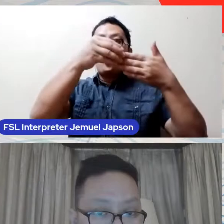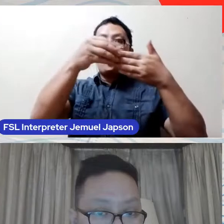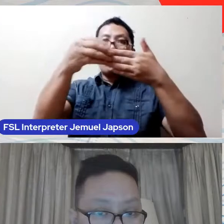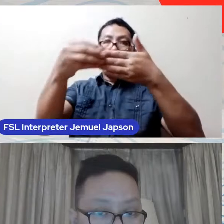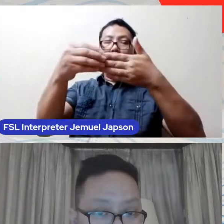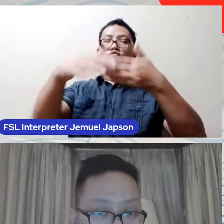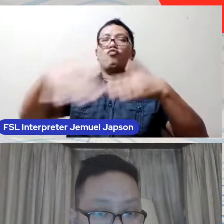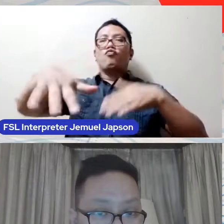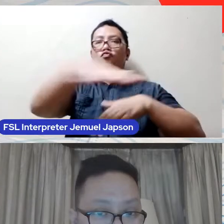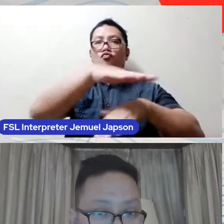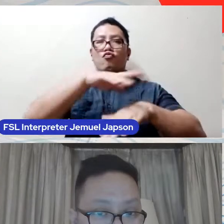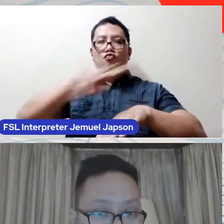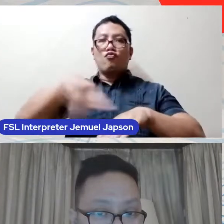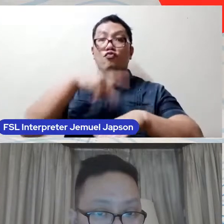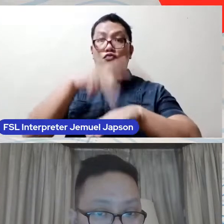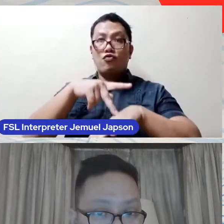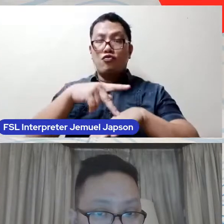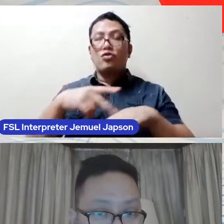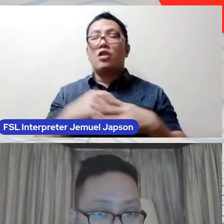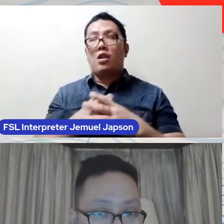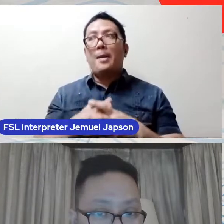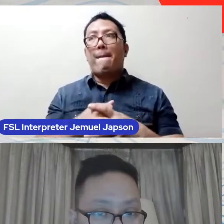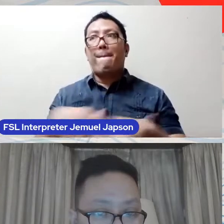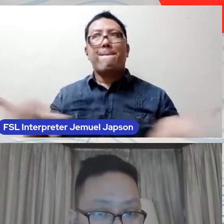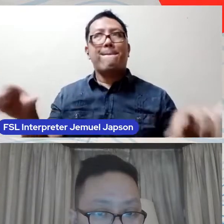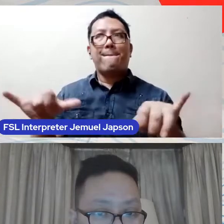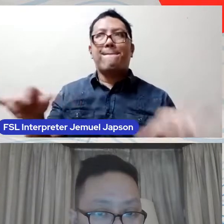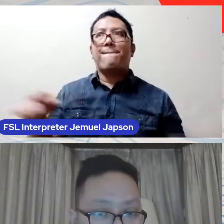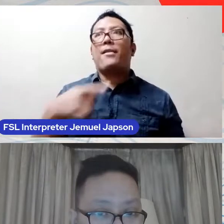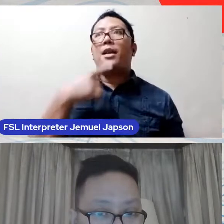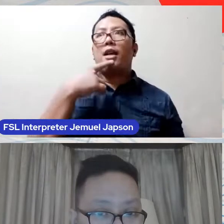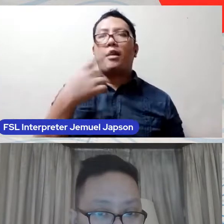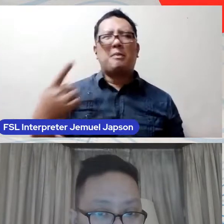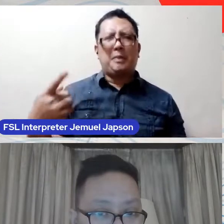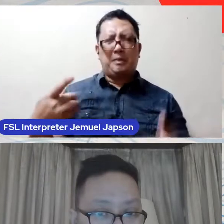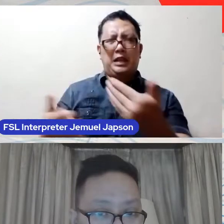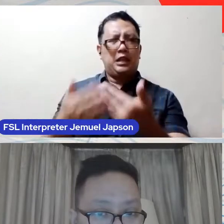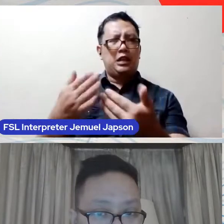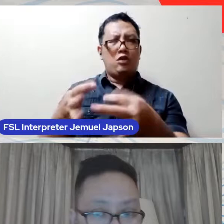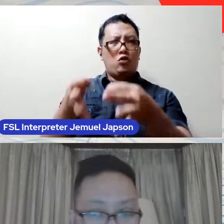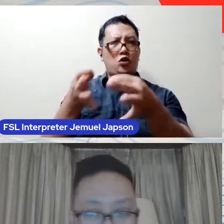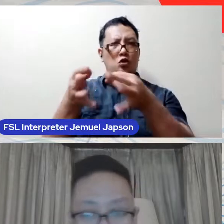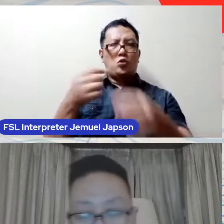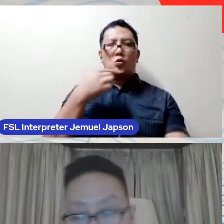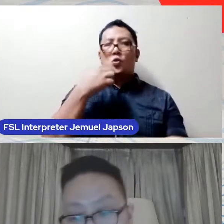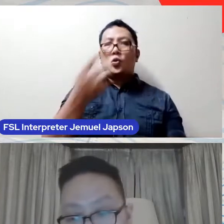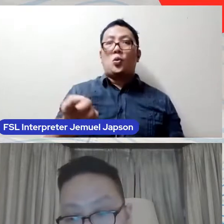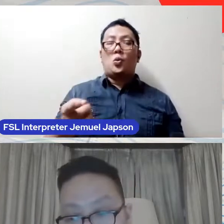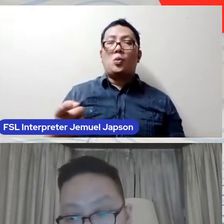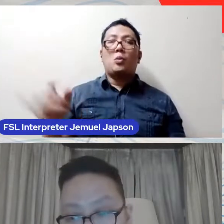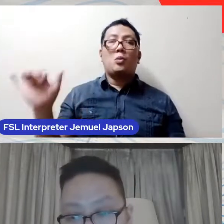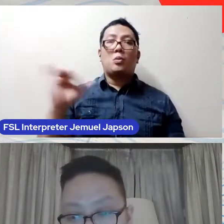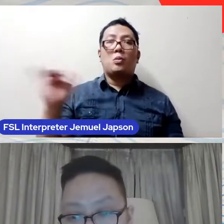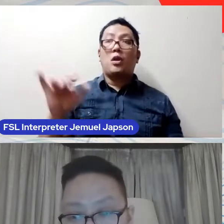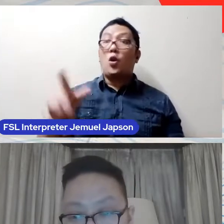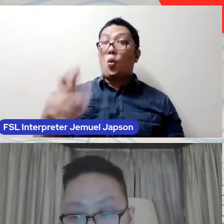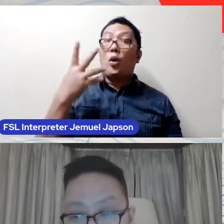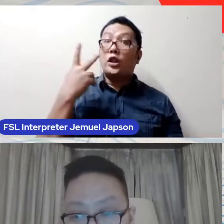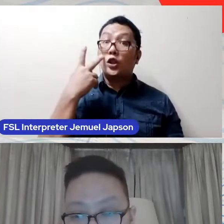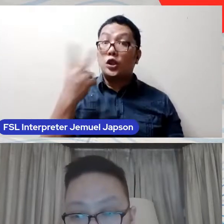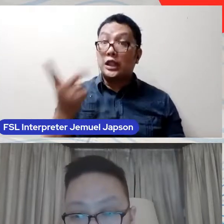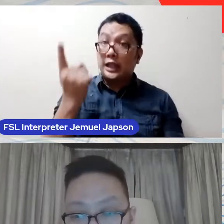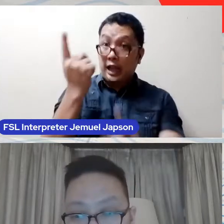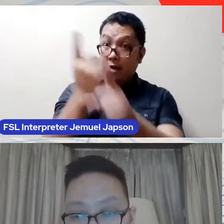So parang kumbaga parang, if put it simply, parang sa grocery ka, gusto mong tingnan kung tama ba yung